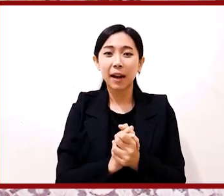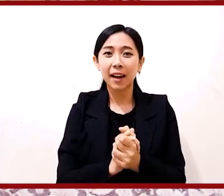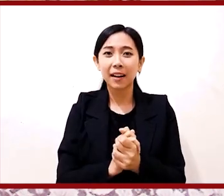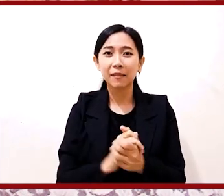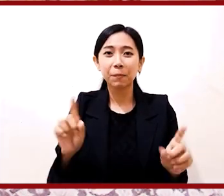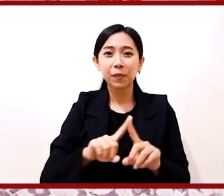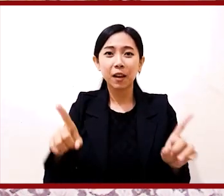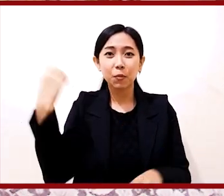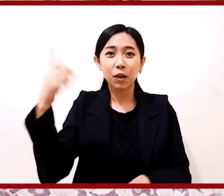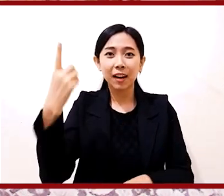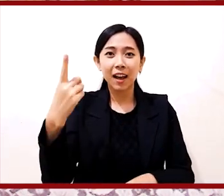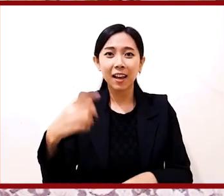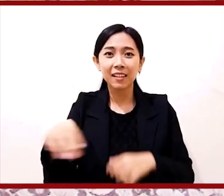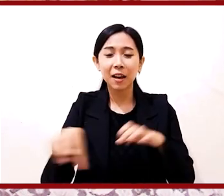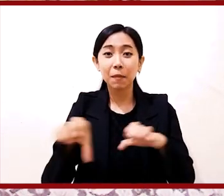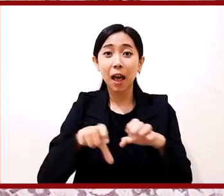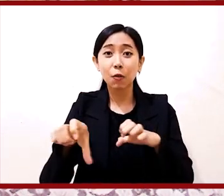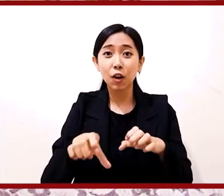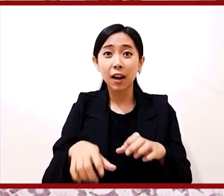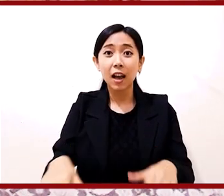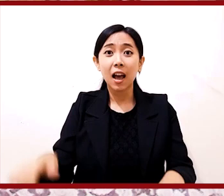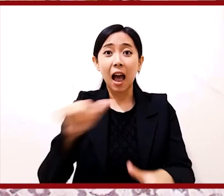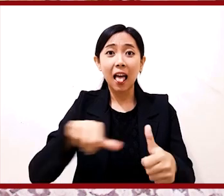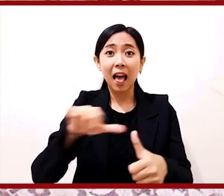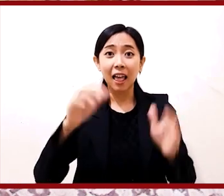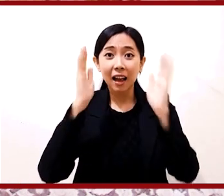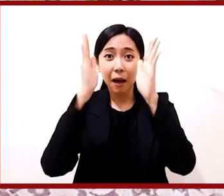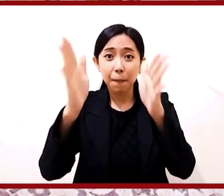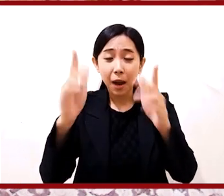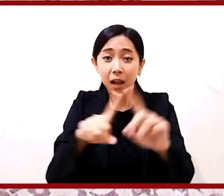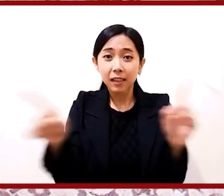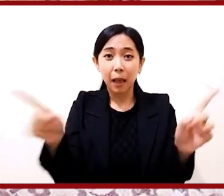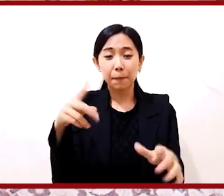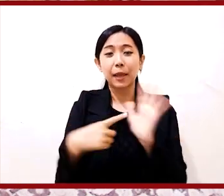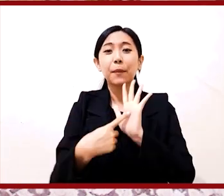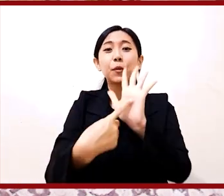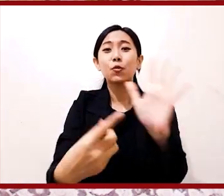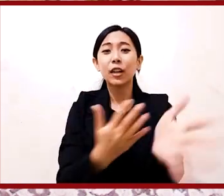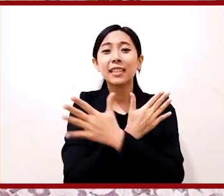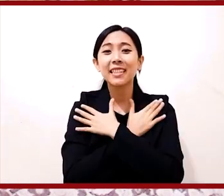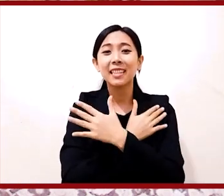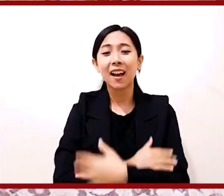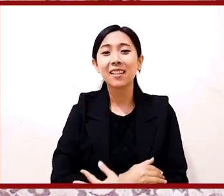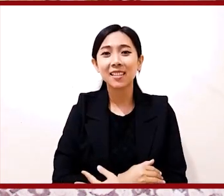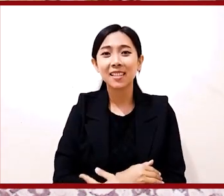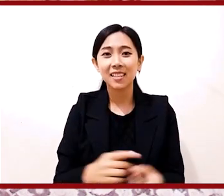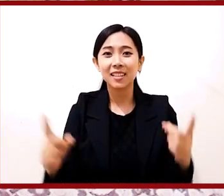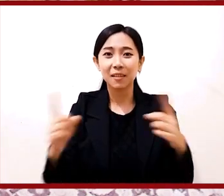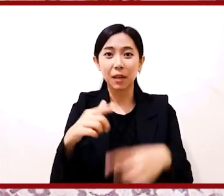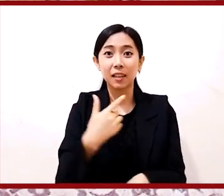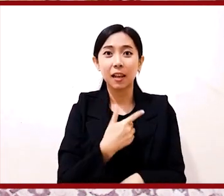ditunjukkan bukan sekadar melakukan kegiatan keagamaan, tetapi menunjukkan cinta kasih